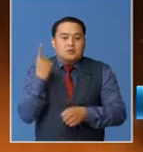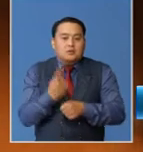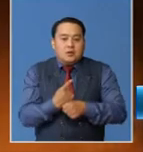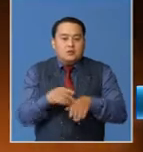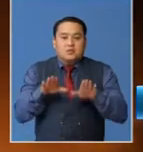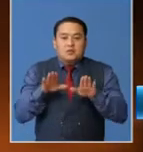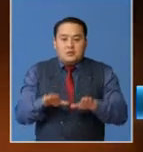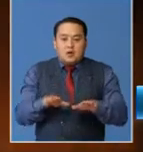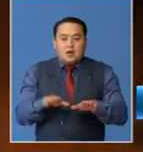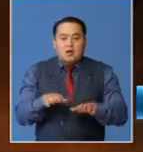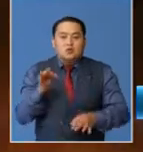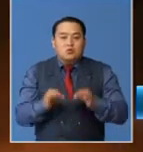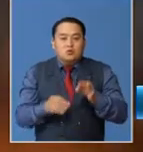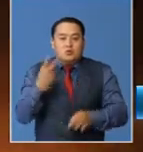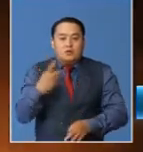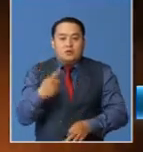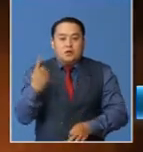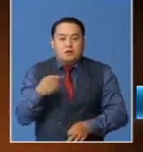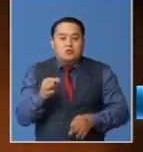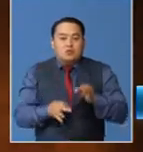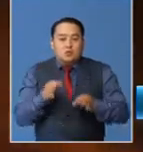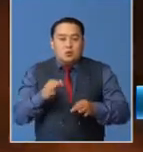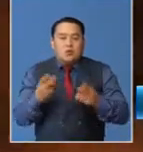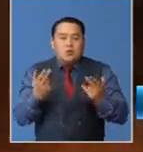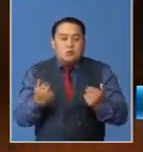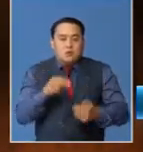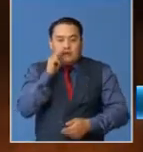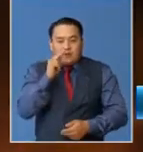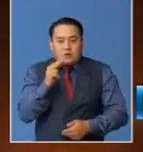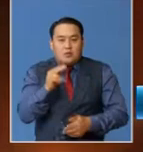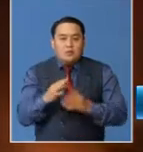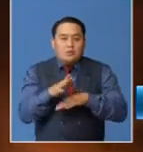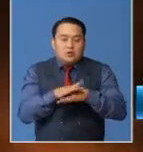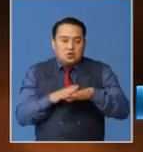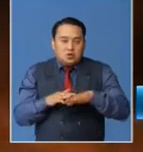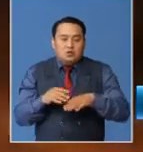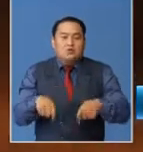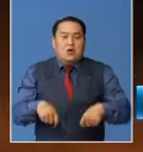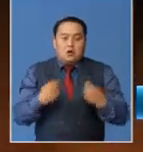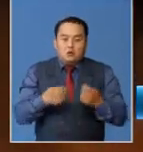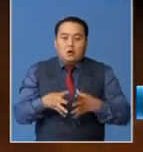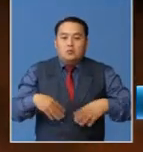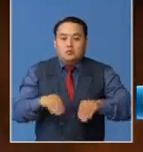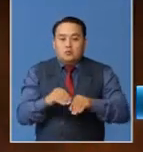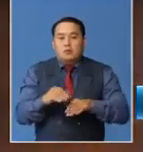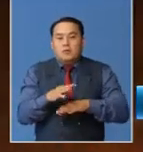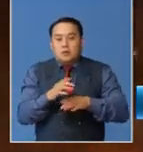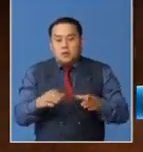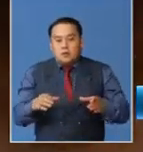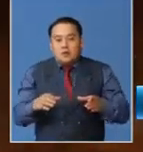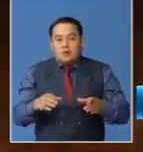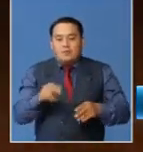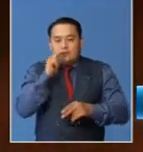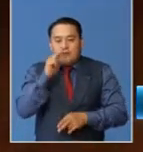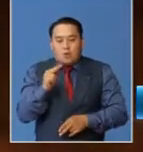этого местах. В суде 21-летний правонарушитель признал свою вину и попросил прощения за нарушение общественного порядка. Суд признал